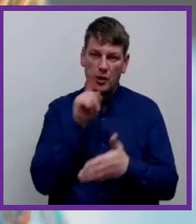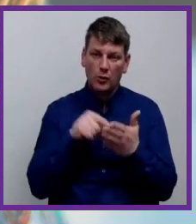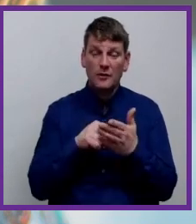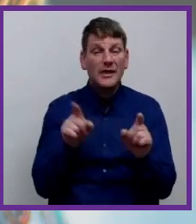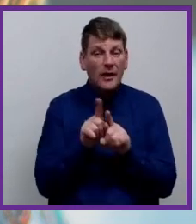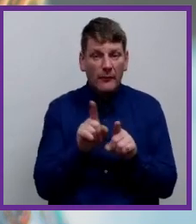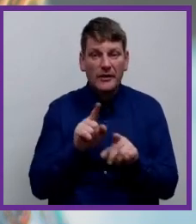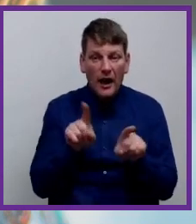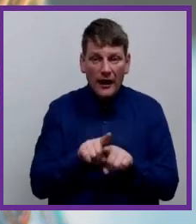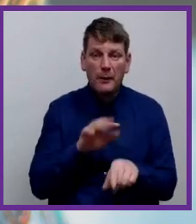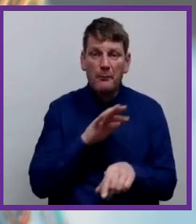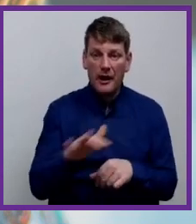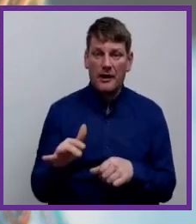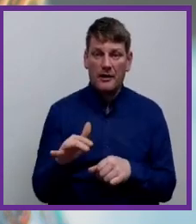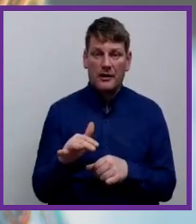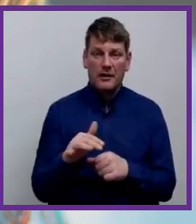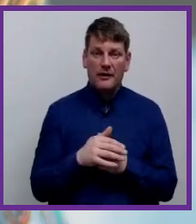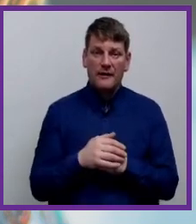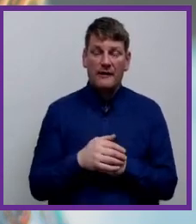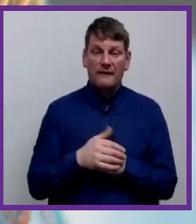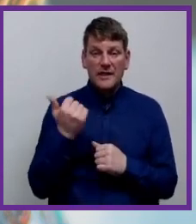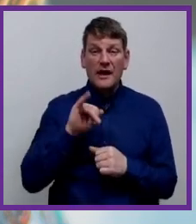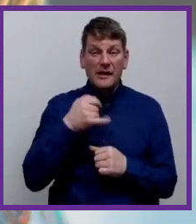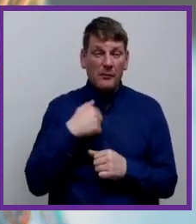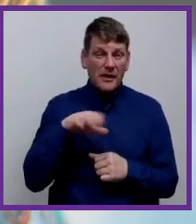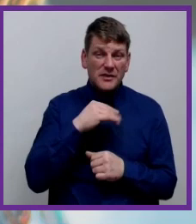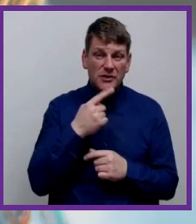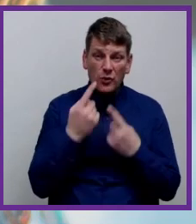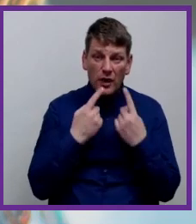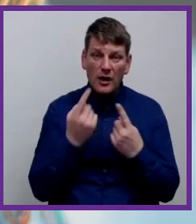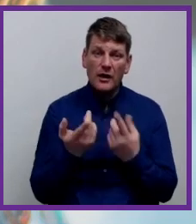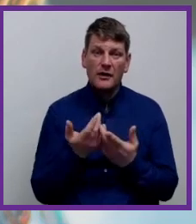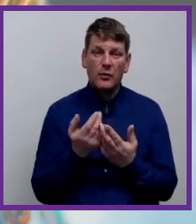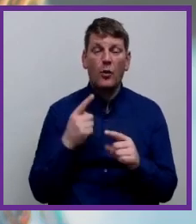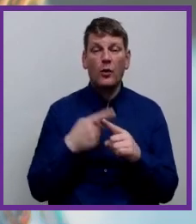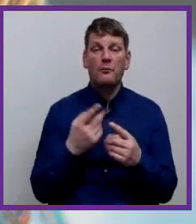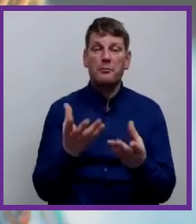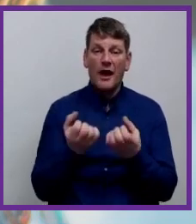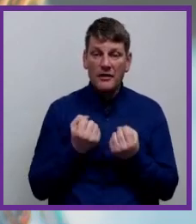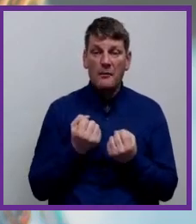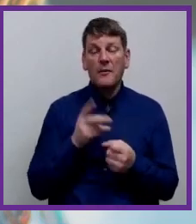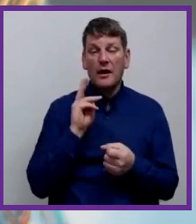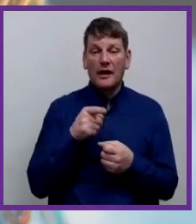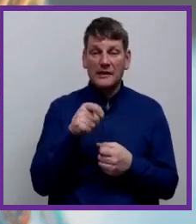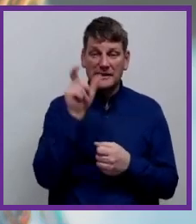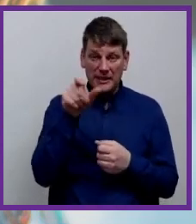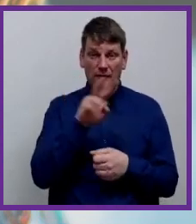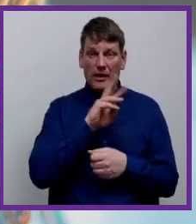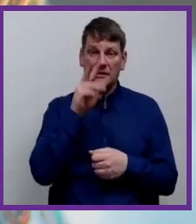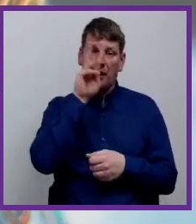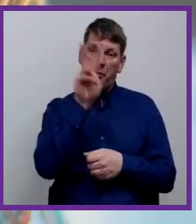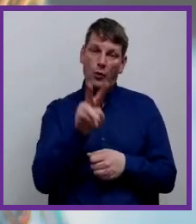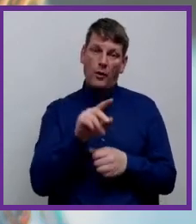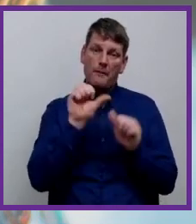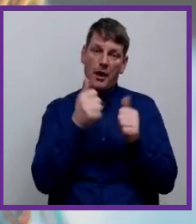bērni, viņiem, ja mēs runājam, ka un pieņemam, ka šis te cilvēks, kas aplūko mākslas darbu, viņš